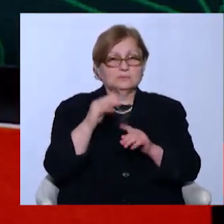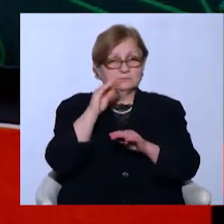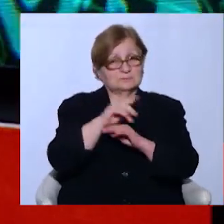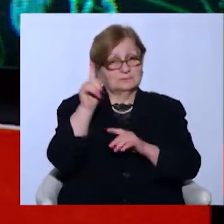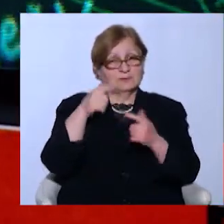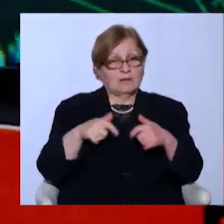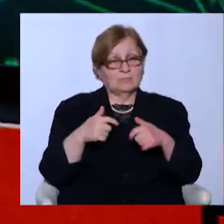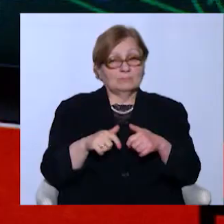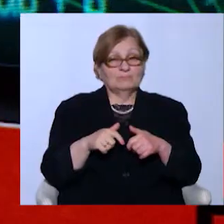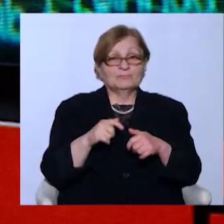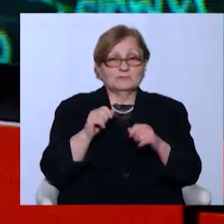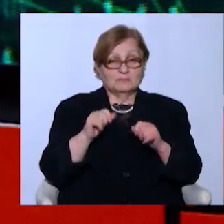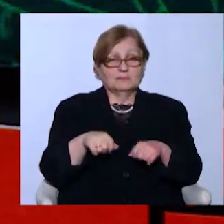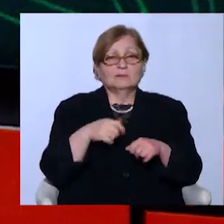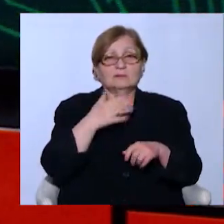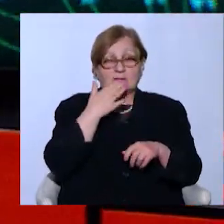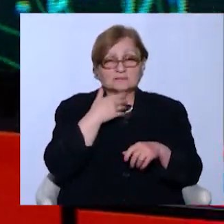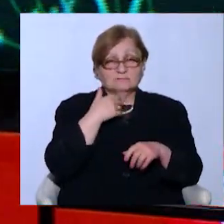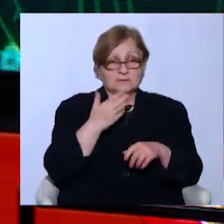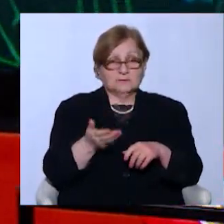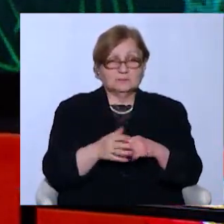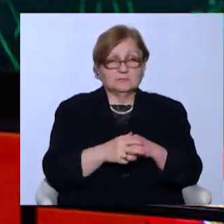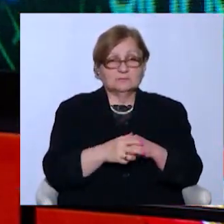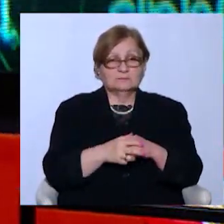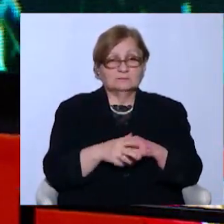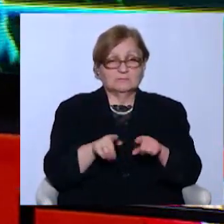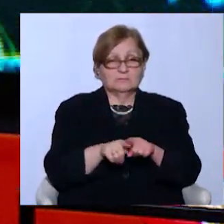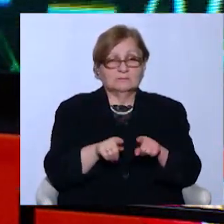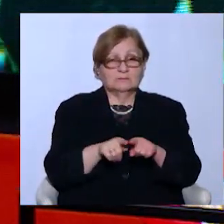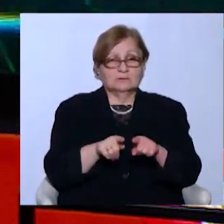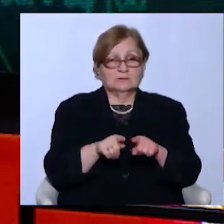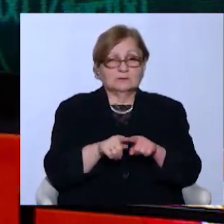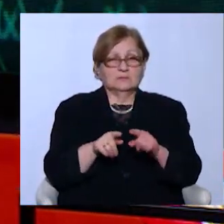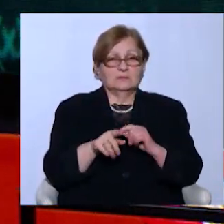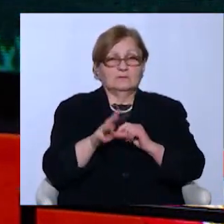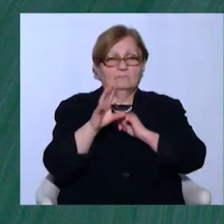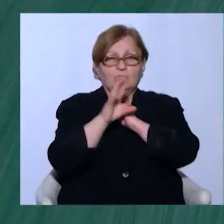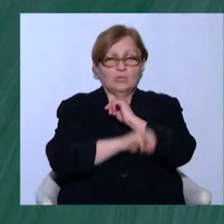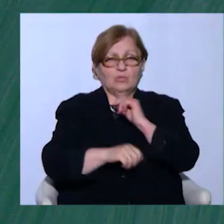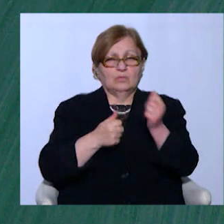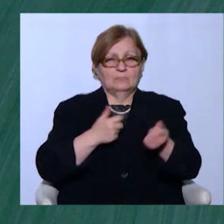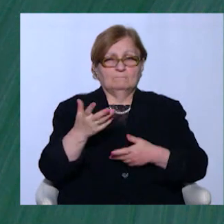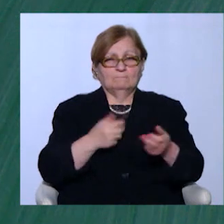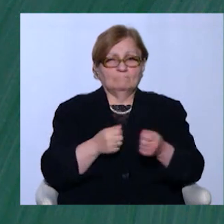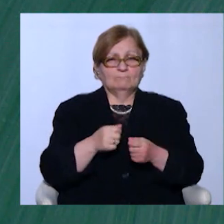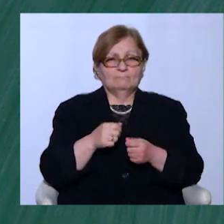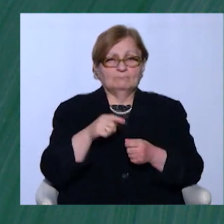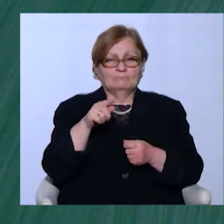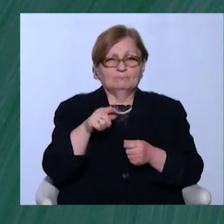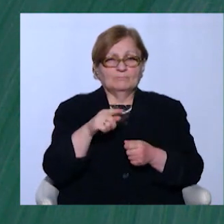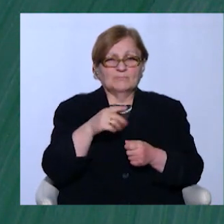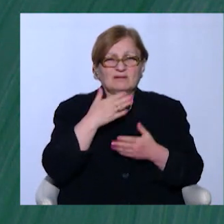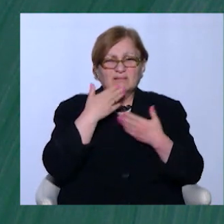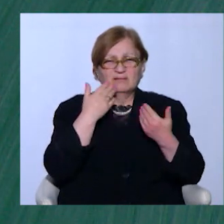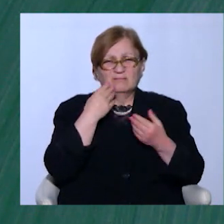საკმაოდ მარტივად მოახერხებდით ამას, აგრეთვე ბოლო გამოთვლებში, რომელიც უკვე ელემენტარული